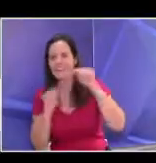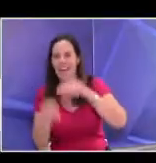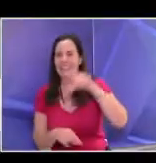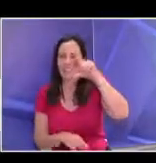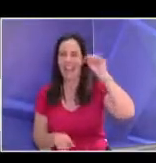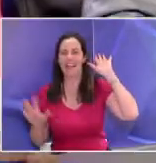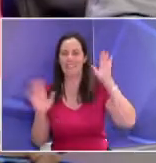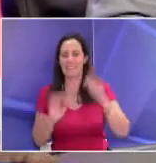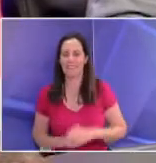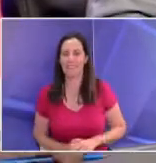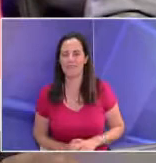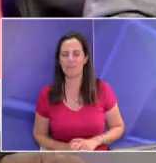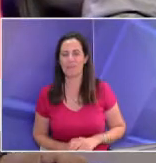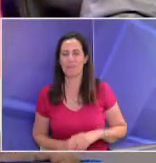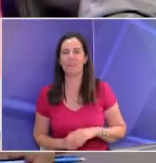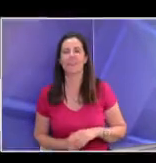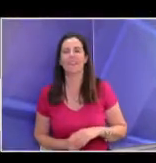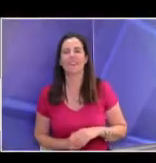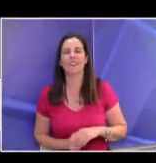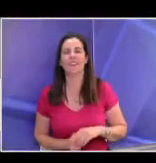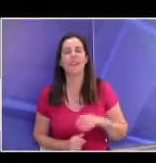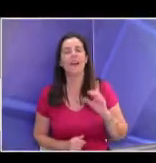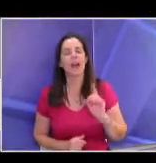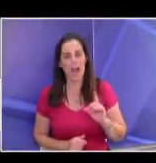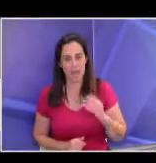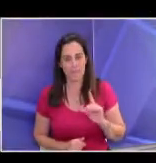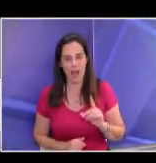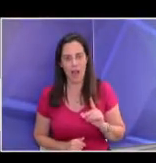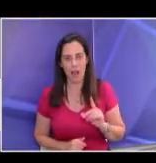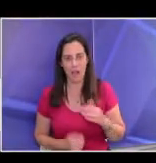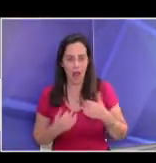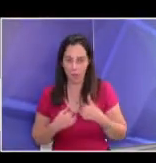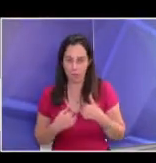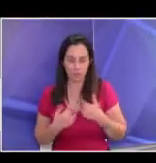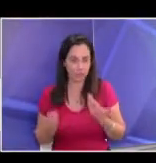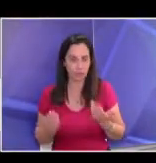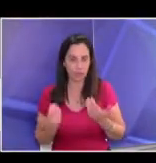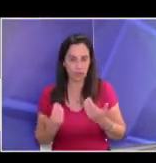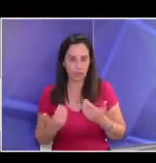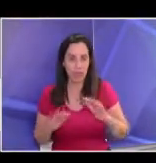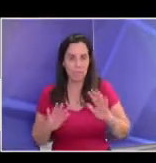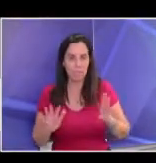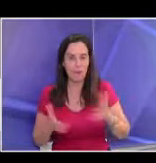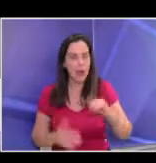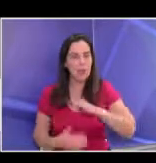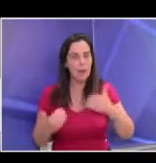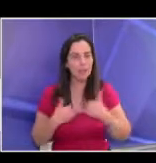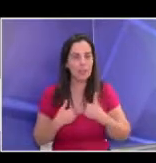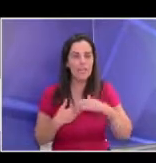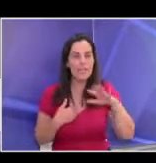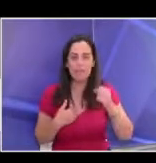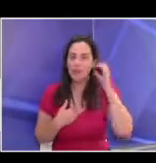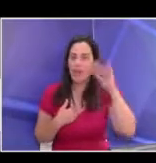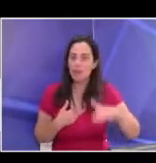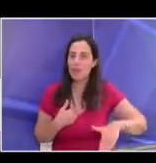אביב, וגוש עציון זה לבקר את ההורים בחיים. כן. אבל אני יכול, כאילו, אני... מה שמעניין אותי זה האם